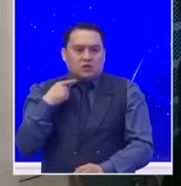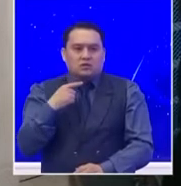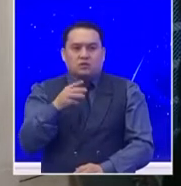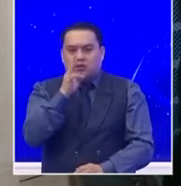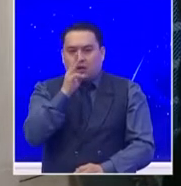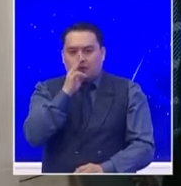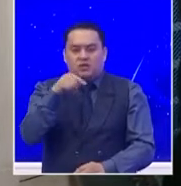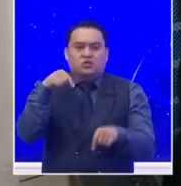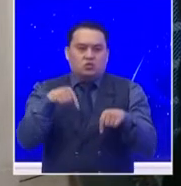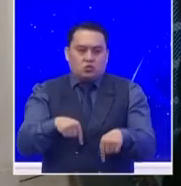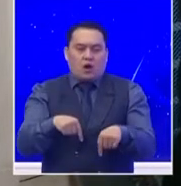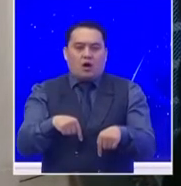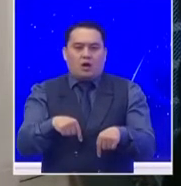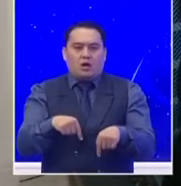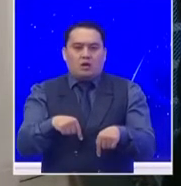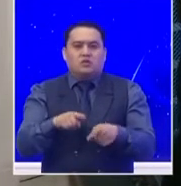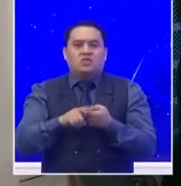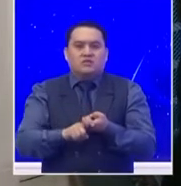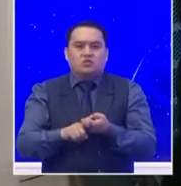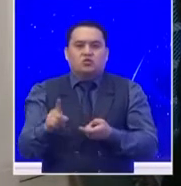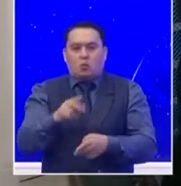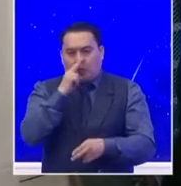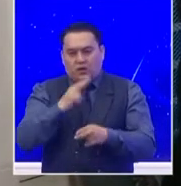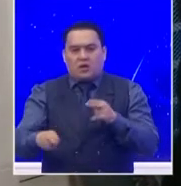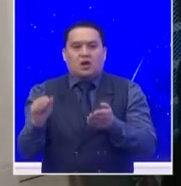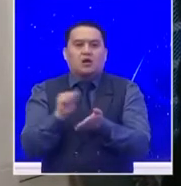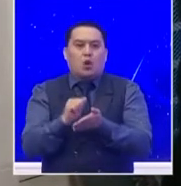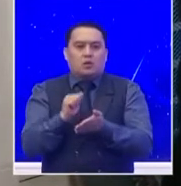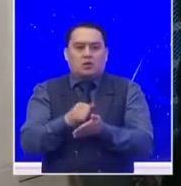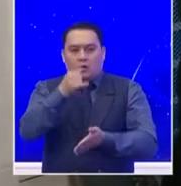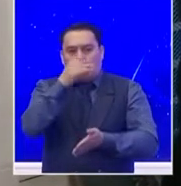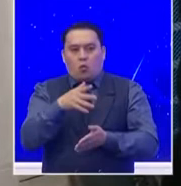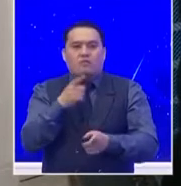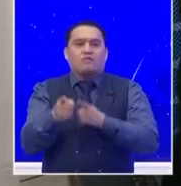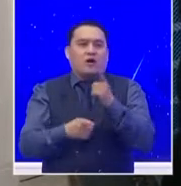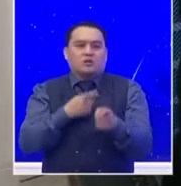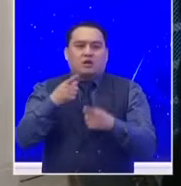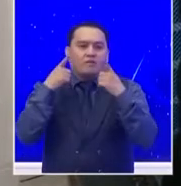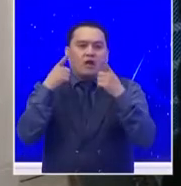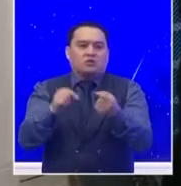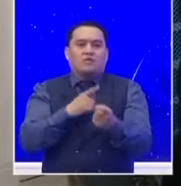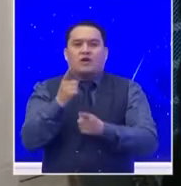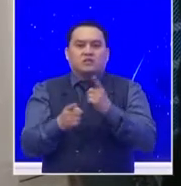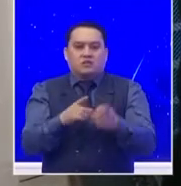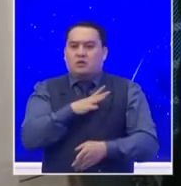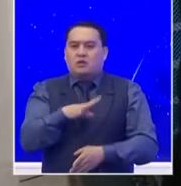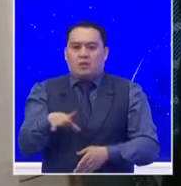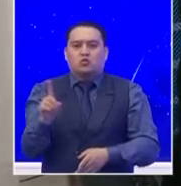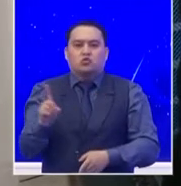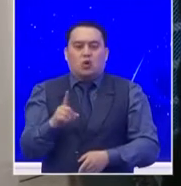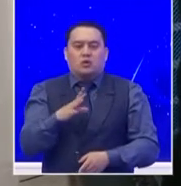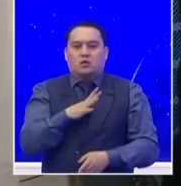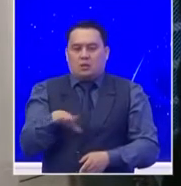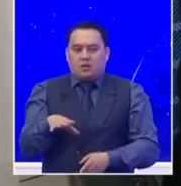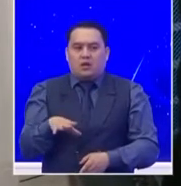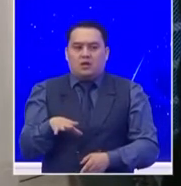заработки сюда. И в связи с тем, что они потеряли документы, не смогли вовремя выехать, восстановить из-за того, что у них не